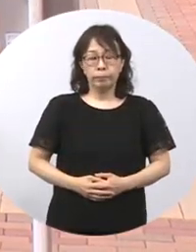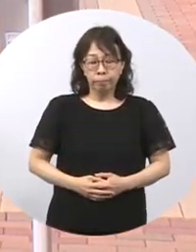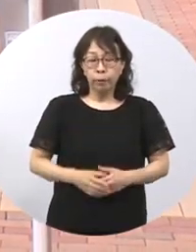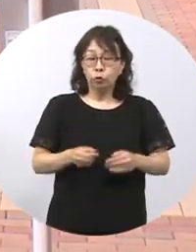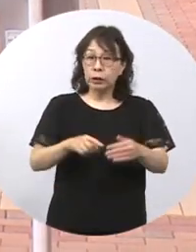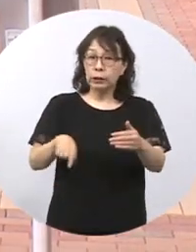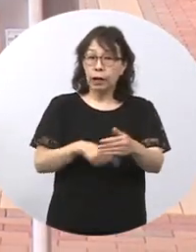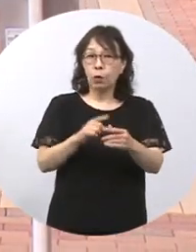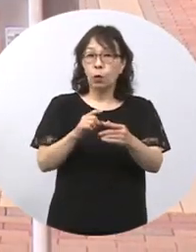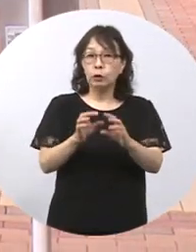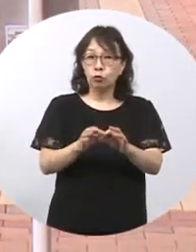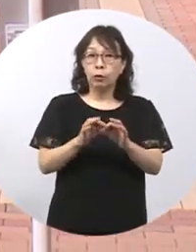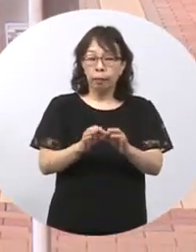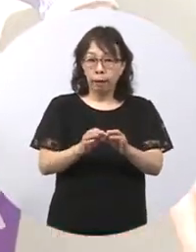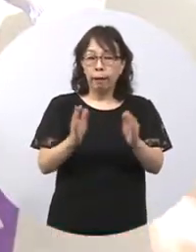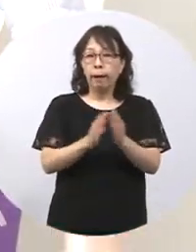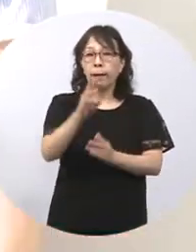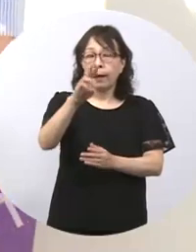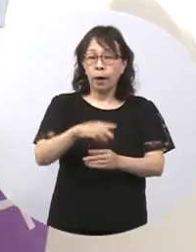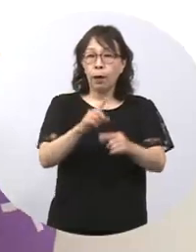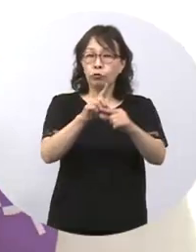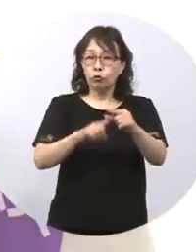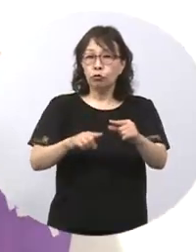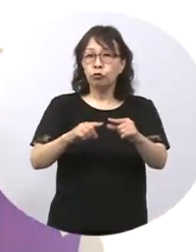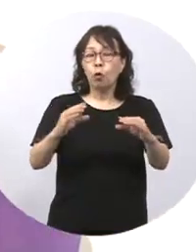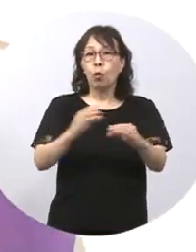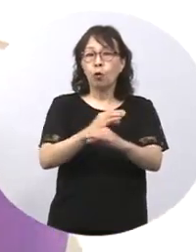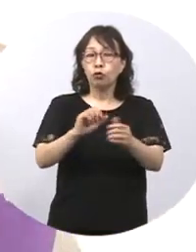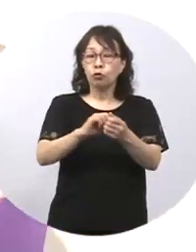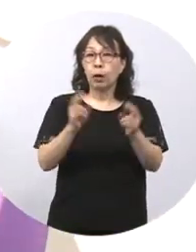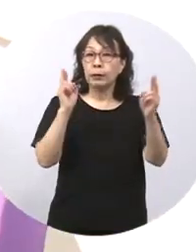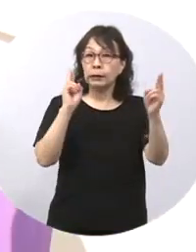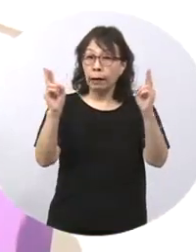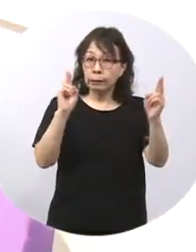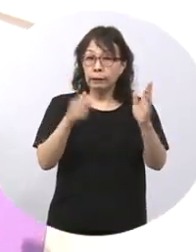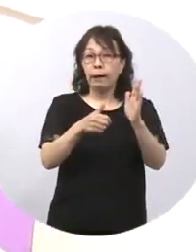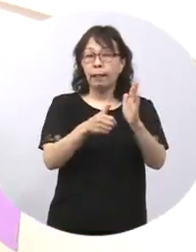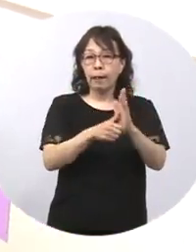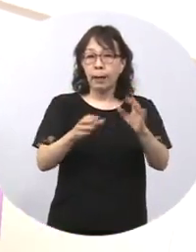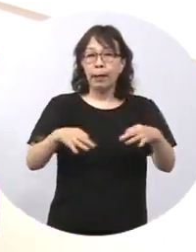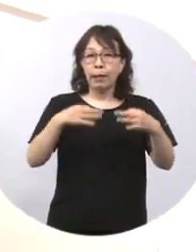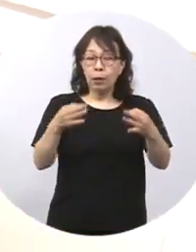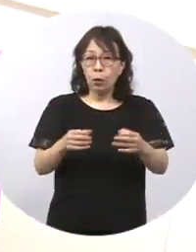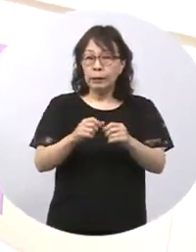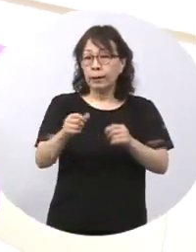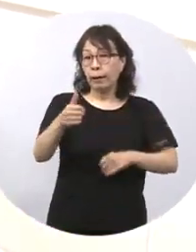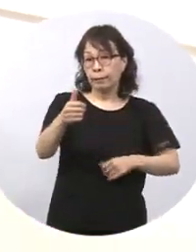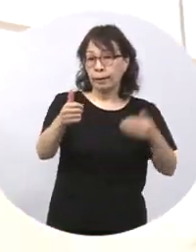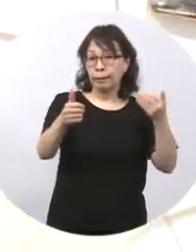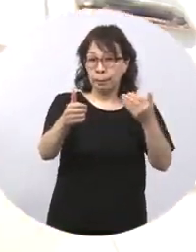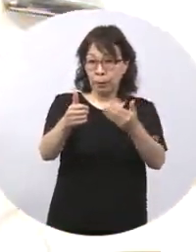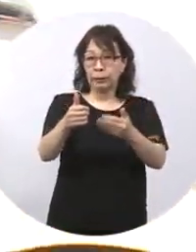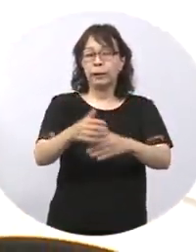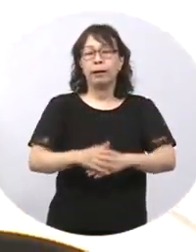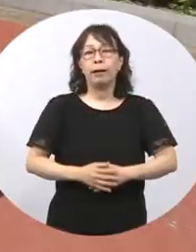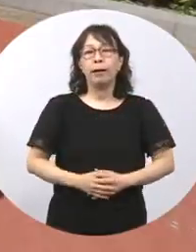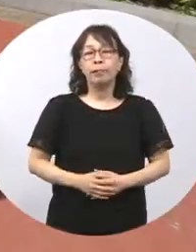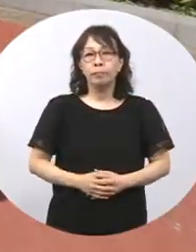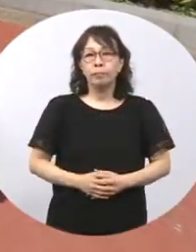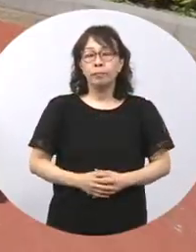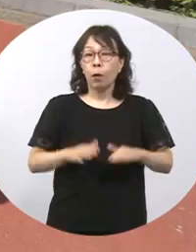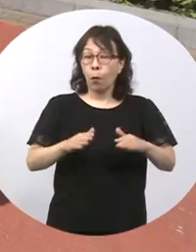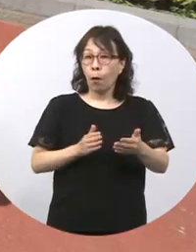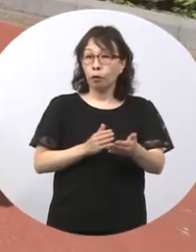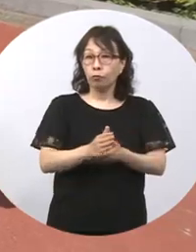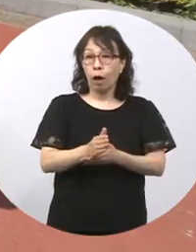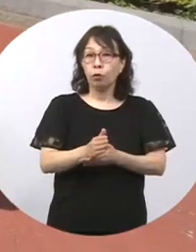詳しいことについて、神奈川中央交通株式会社の富永さんにお話を聞きました。 今回